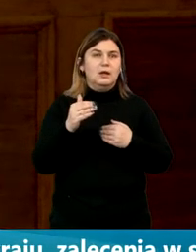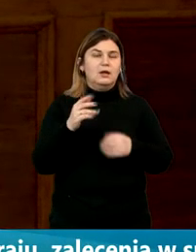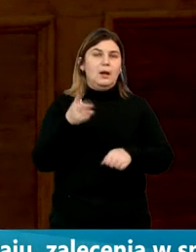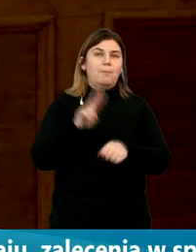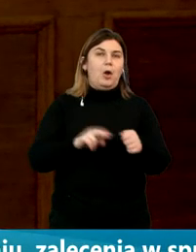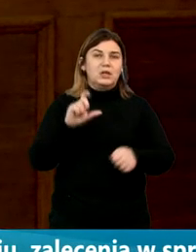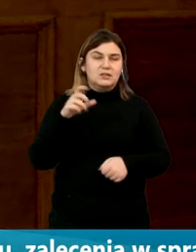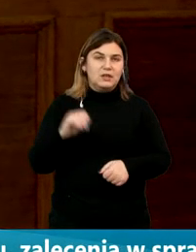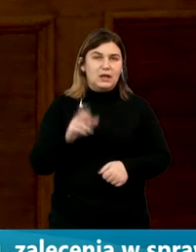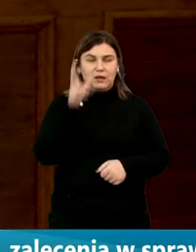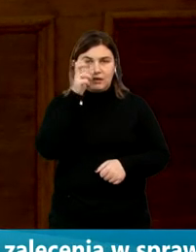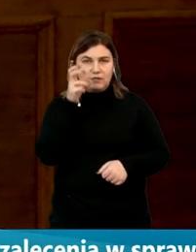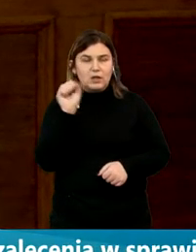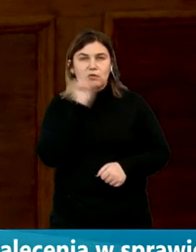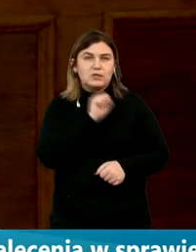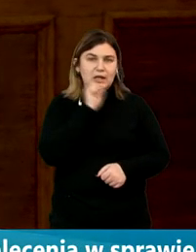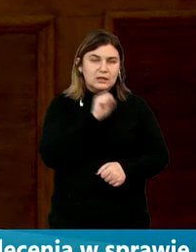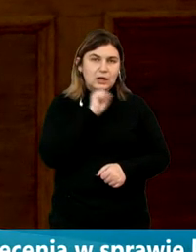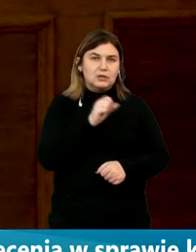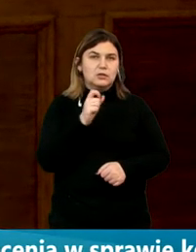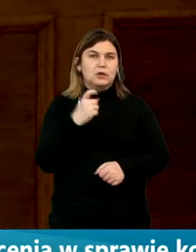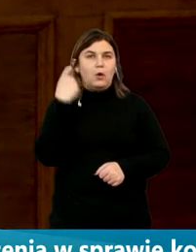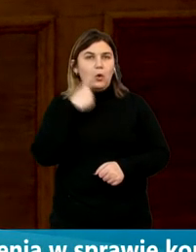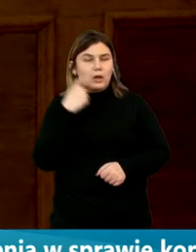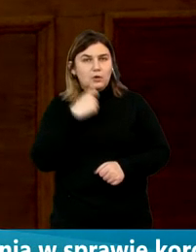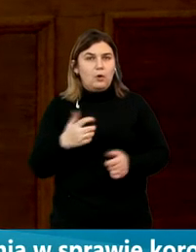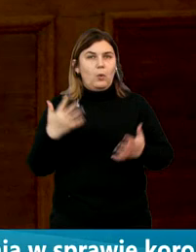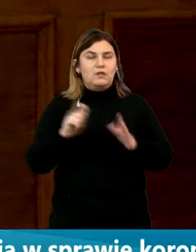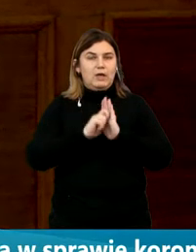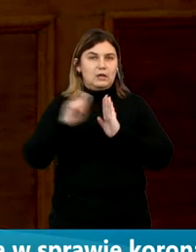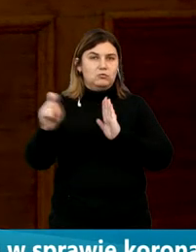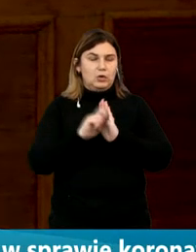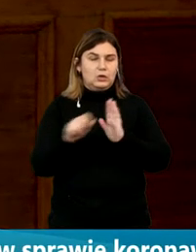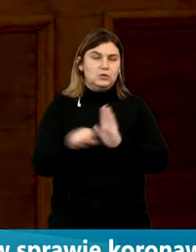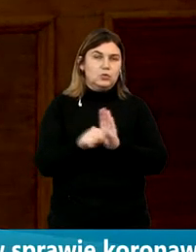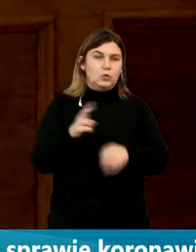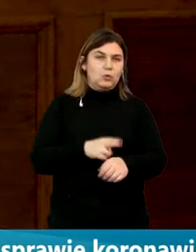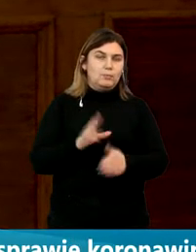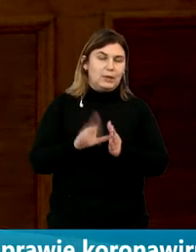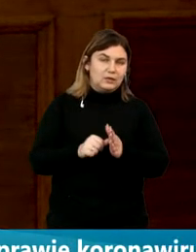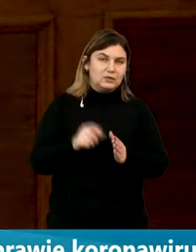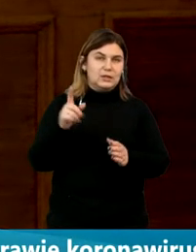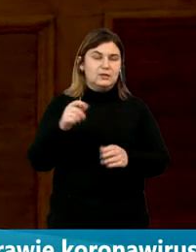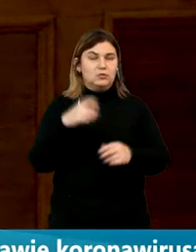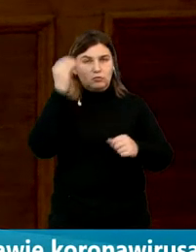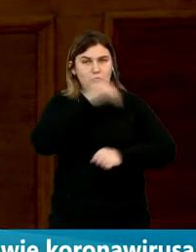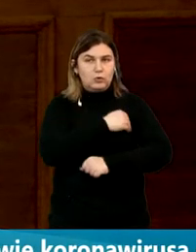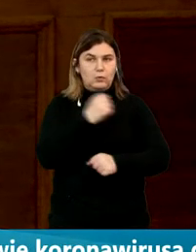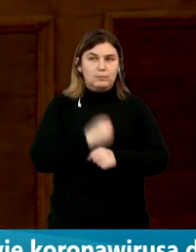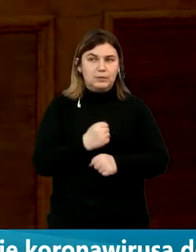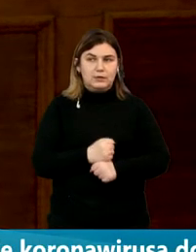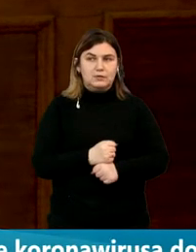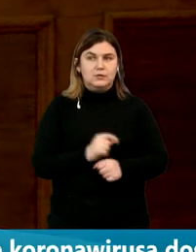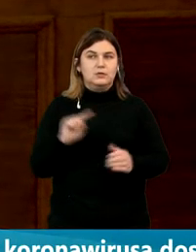Gryfinie, Stargardzie czy w Woroniowie, umożliwić łatwiejszy dojazd do miasta, do szkoły czy do pracy. To jest cel tej SKM-ki,